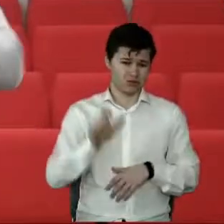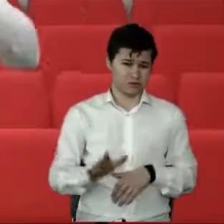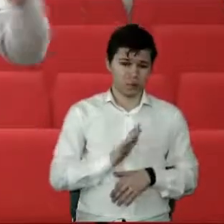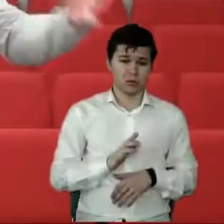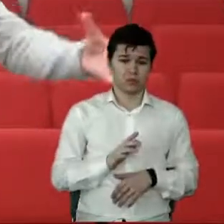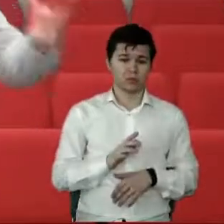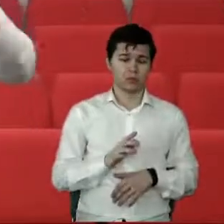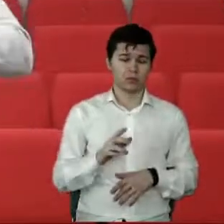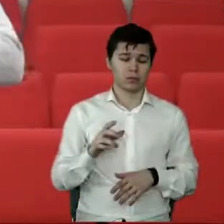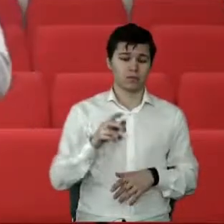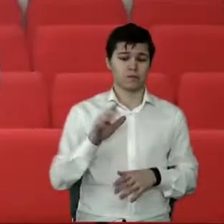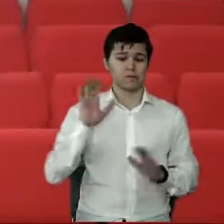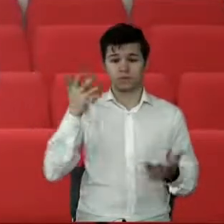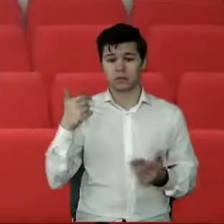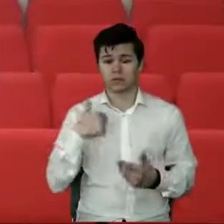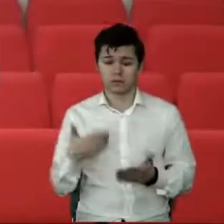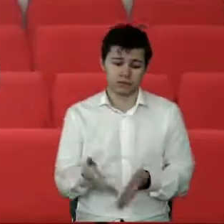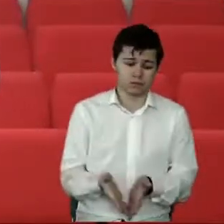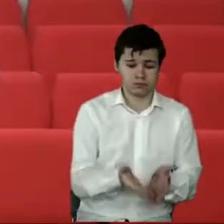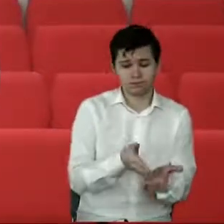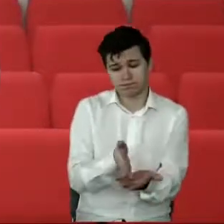человеком. Но он оставил все и пошел за Ильей.